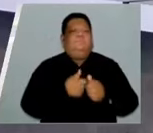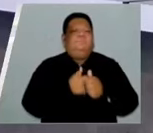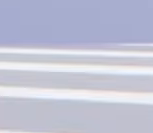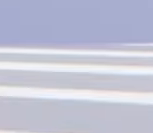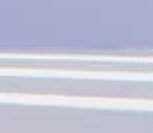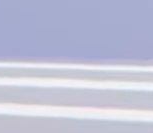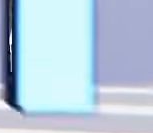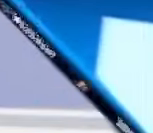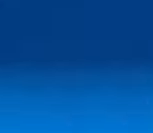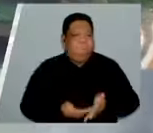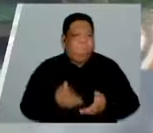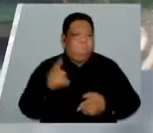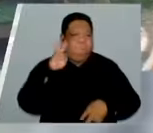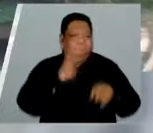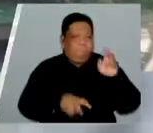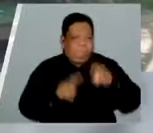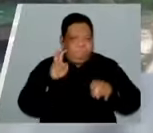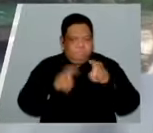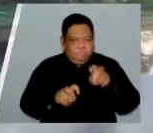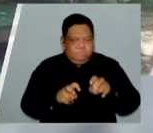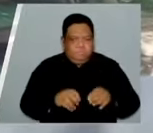Andal.